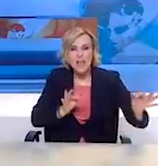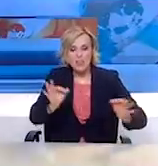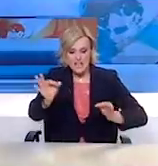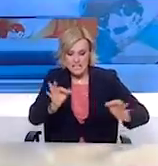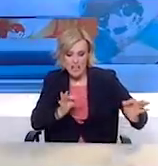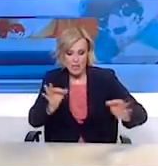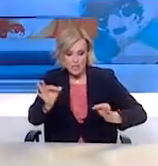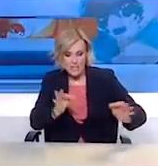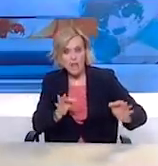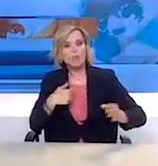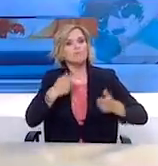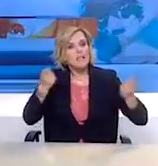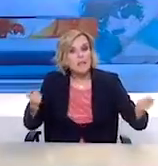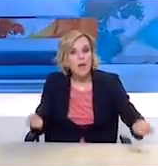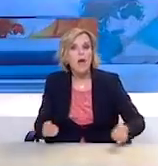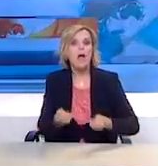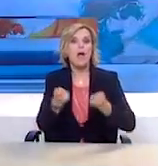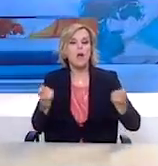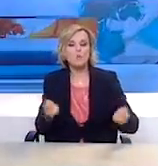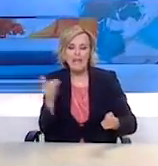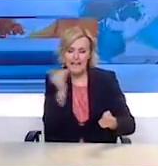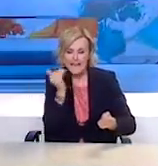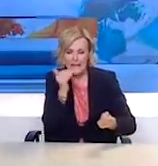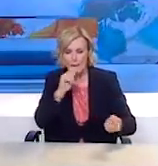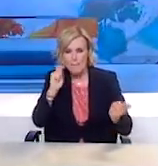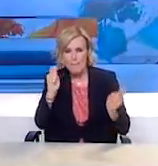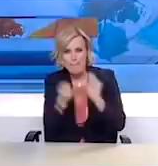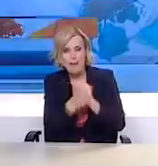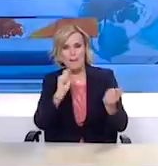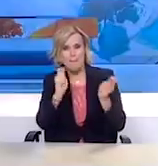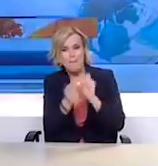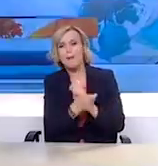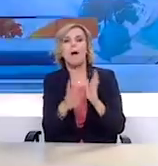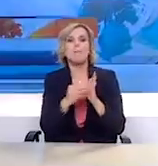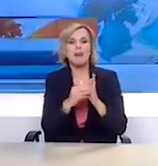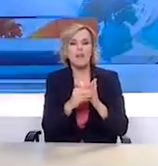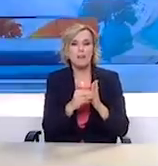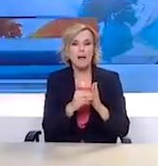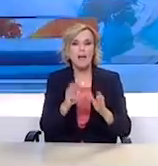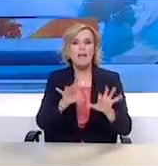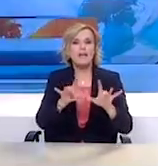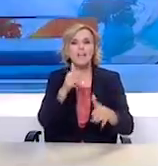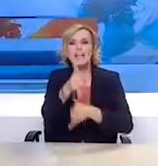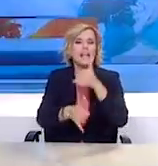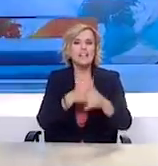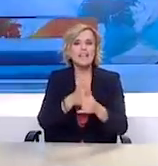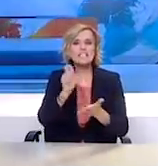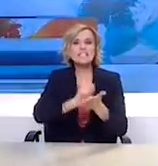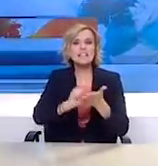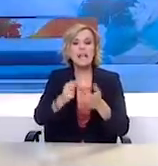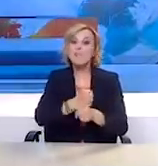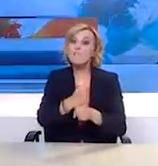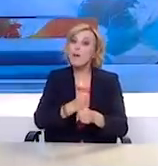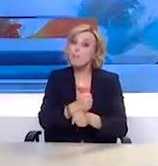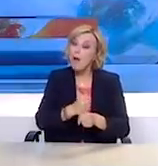τις υλοποιήσουμε, τις έχουμε υλοποιήσει σε πολύ μικρό χρονικό διάστημα, όπως για παράδειγμα η άλλη συνταγογράφηση. Και όλα αυτά είναι προς όφελος